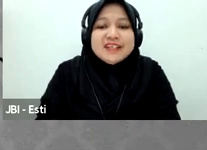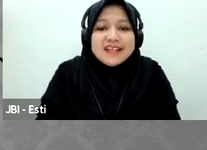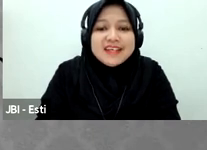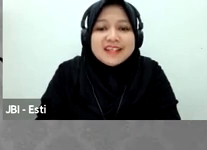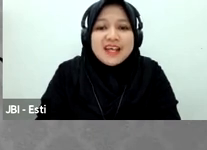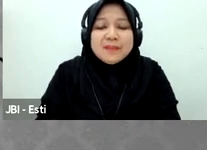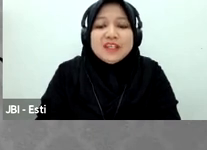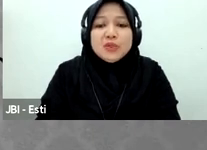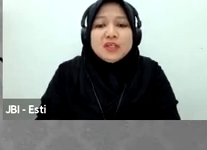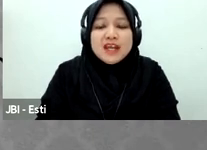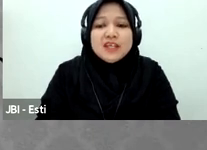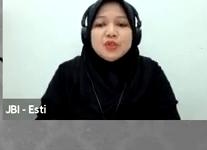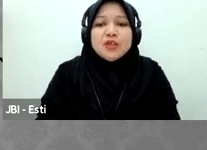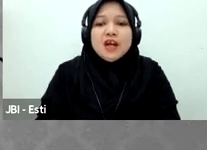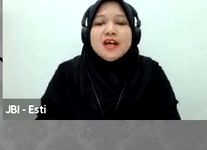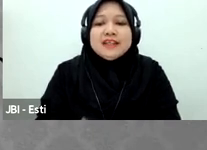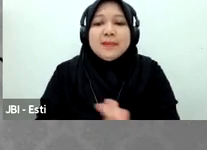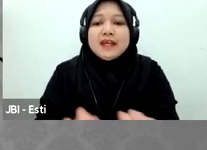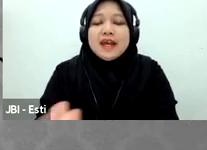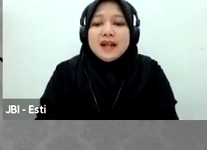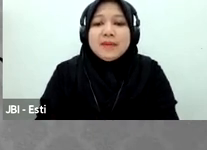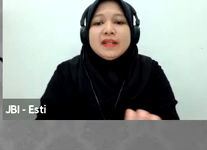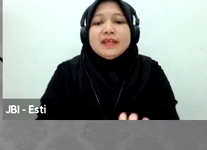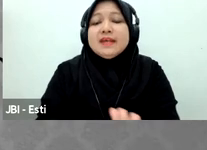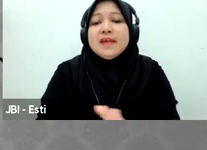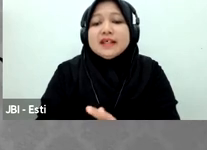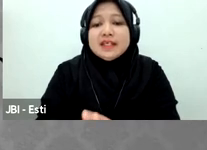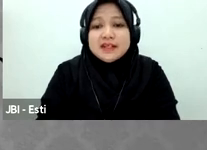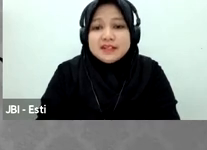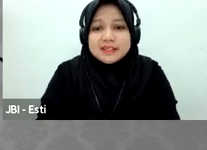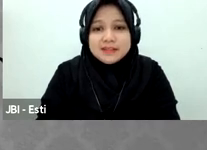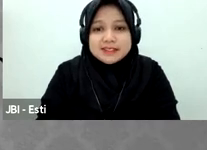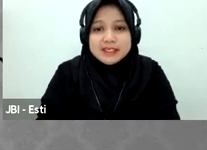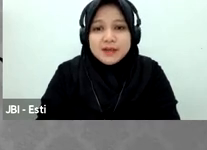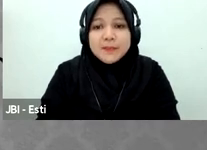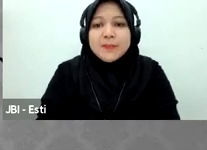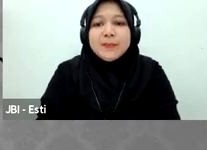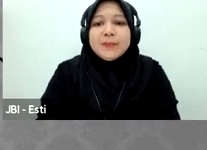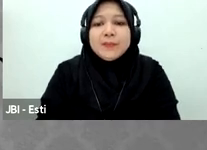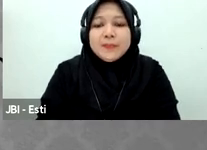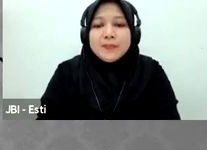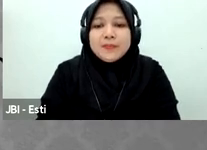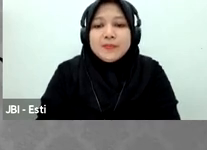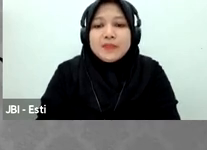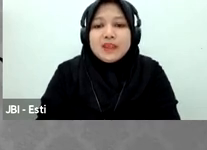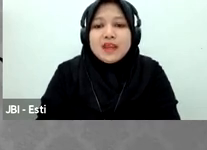di Indonesia saja tetapi di dunia itu juga setiap negara memiliki bahasa isyarat masing-masing